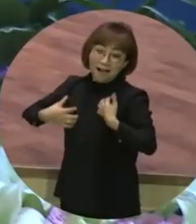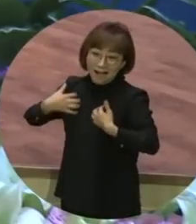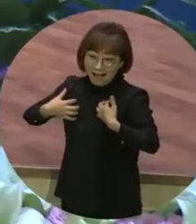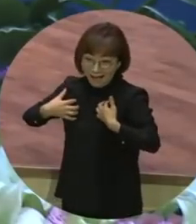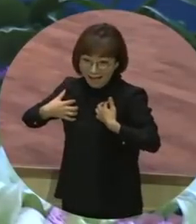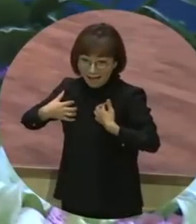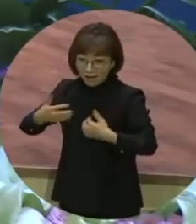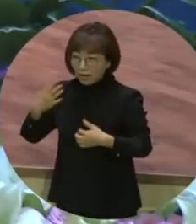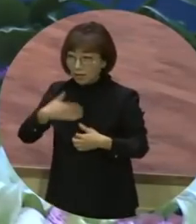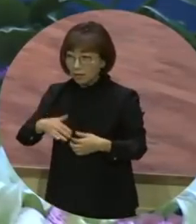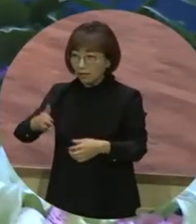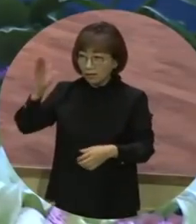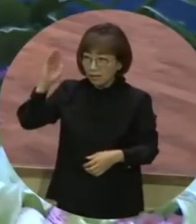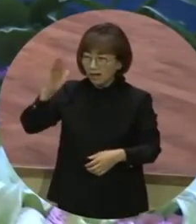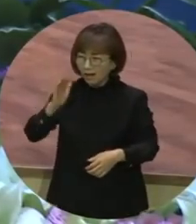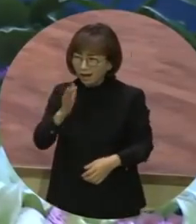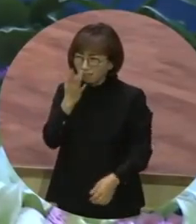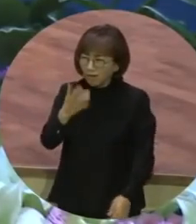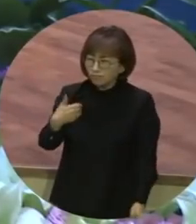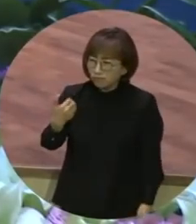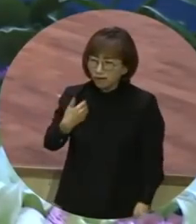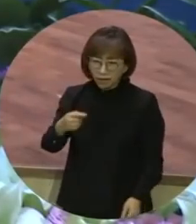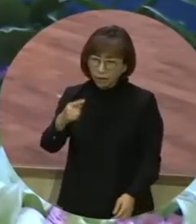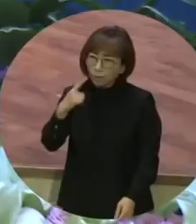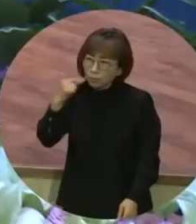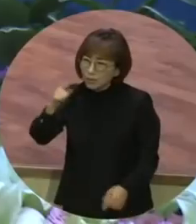맨날 경상도 사투리 억양만 들려.